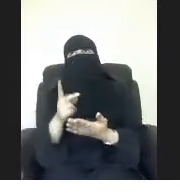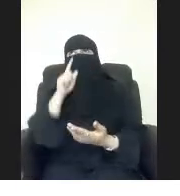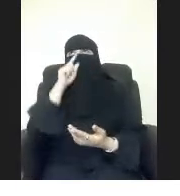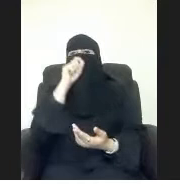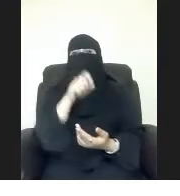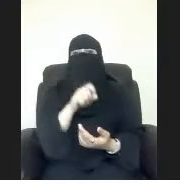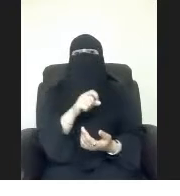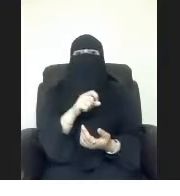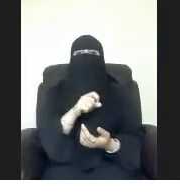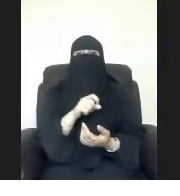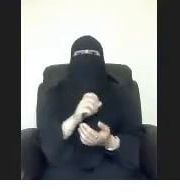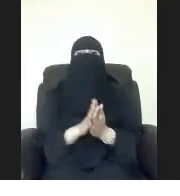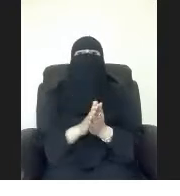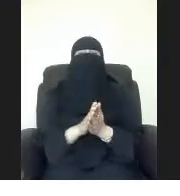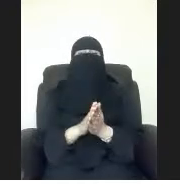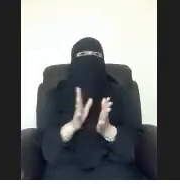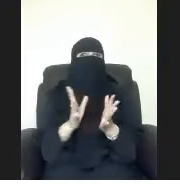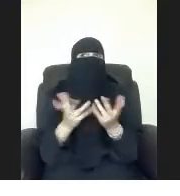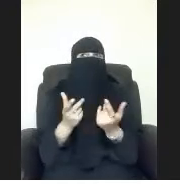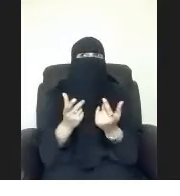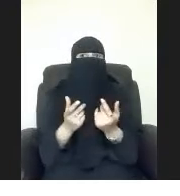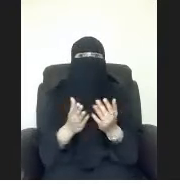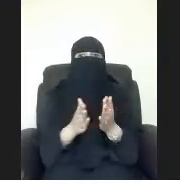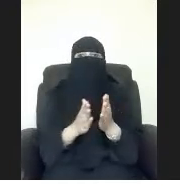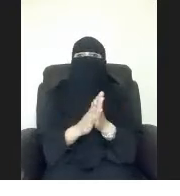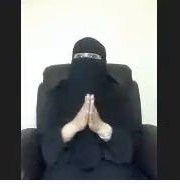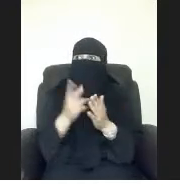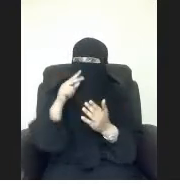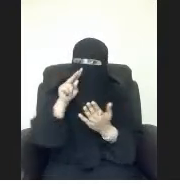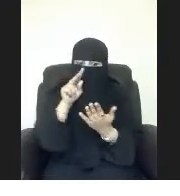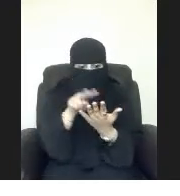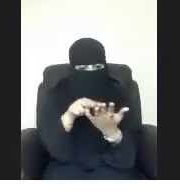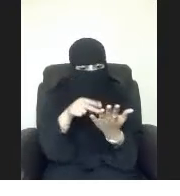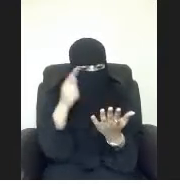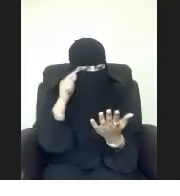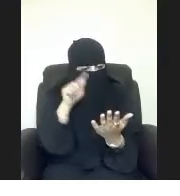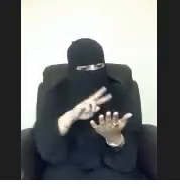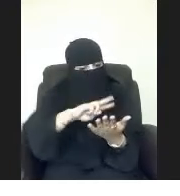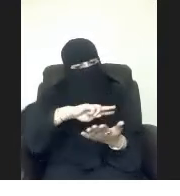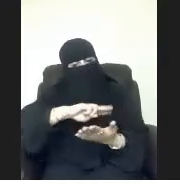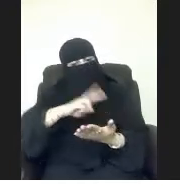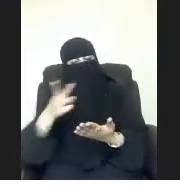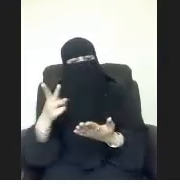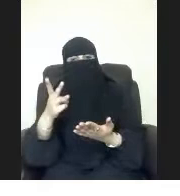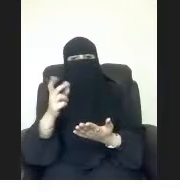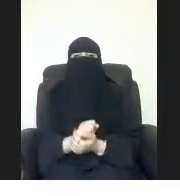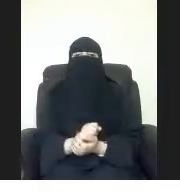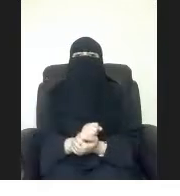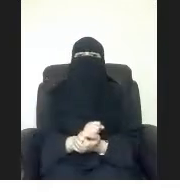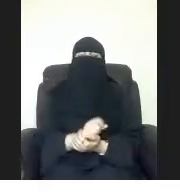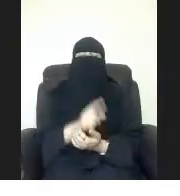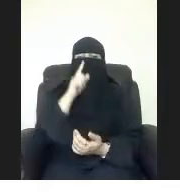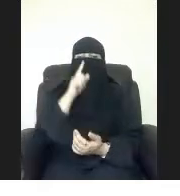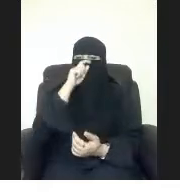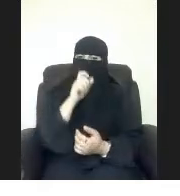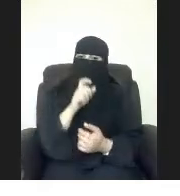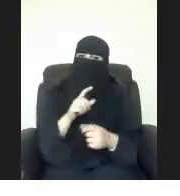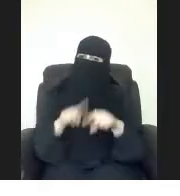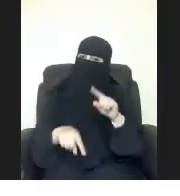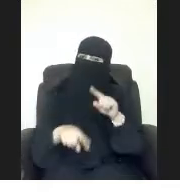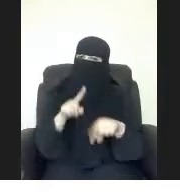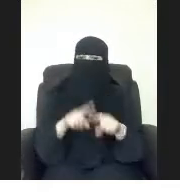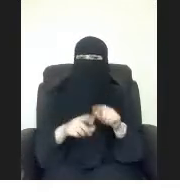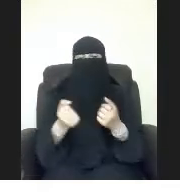الطرق التي اعتاد عليها الطلاب والطالبات في دراسة المحتوى. أيضا كانت هناك معوقات مثل المصاعب التي